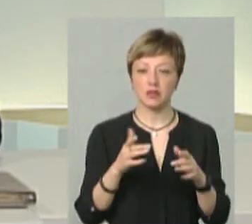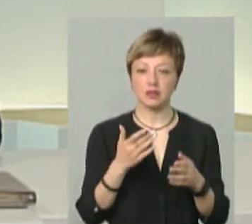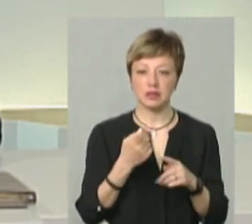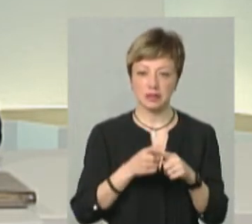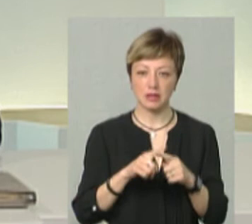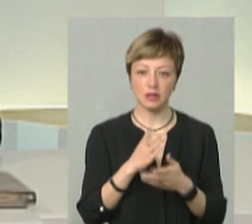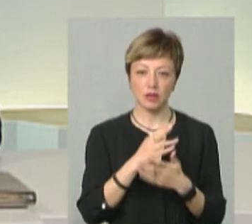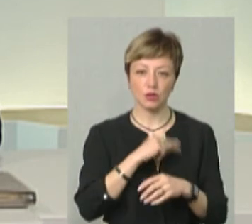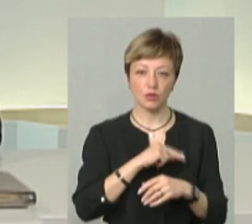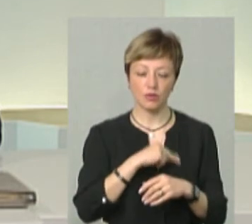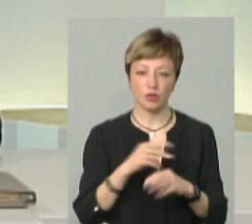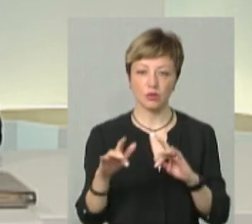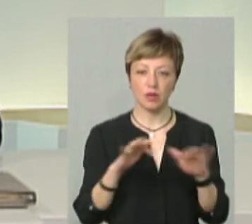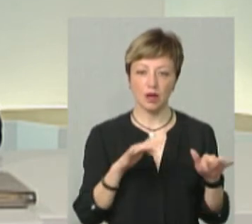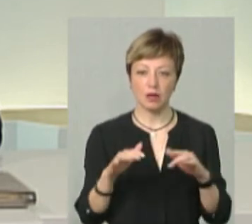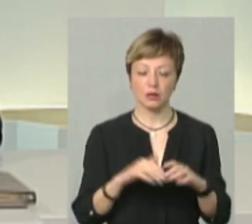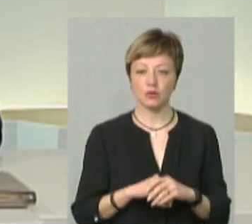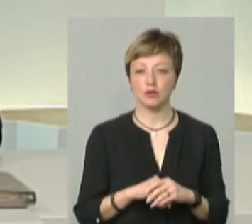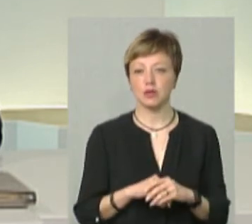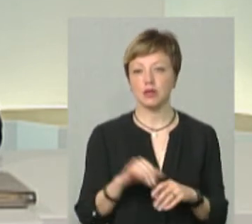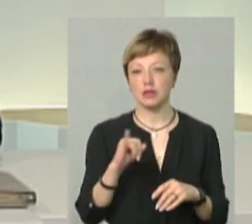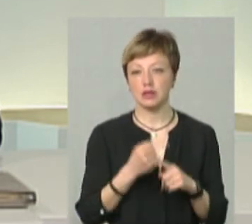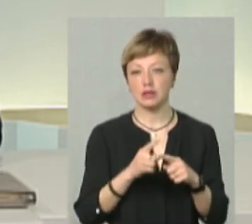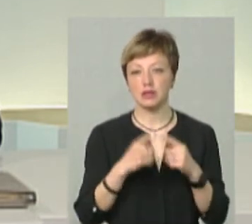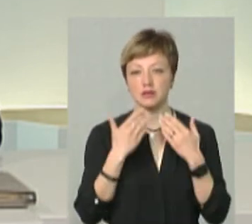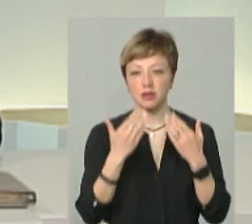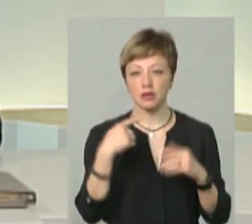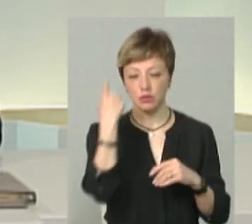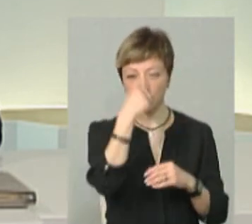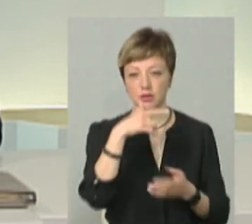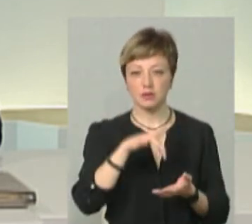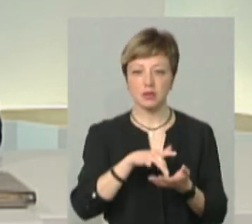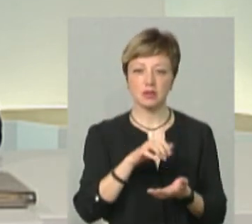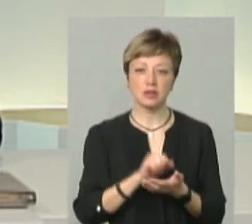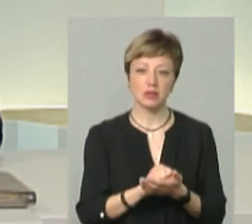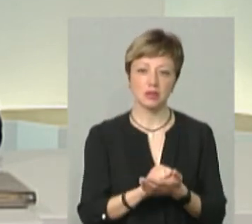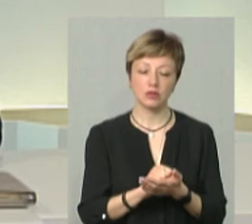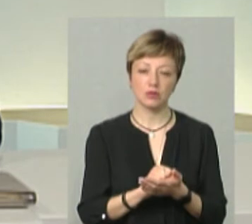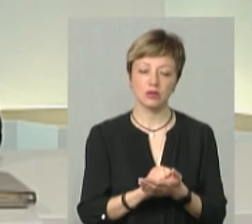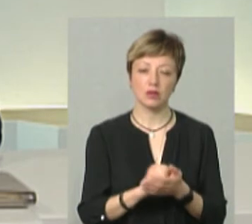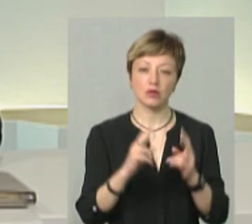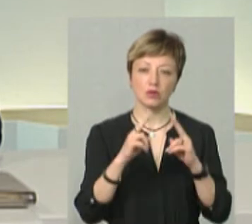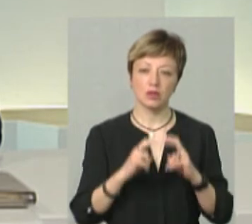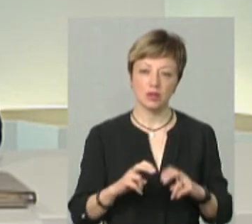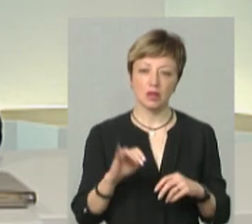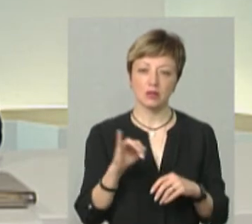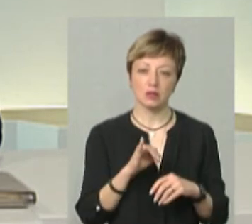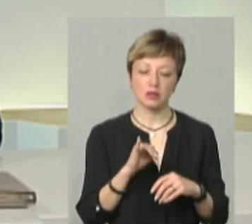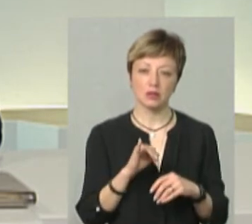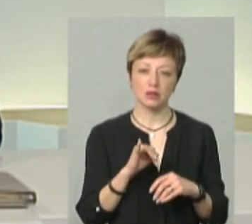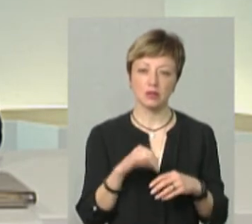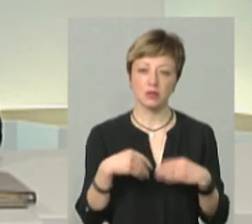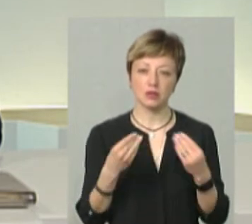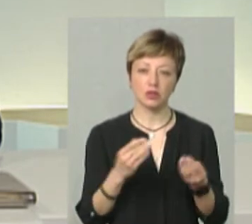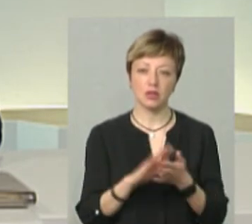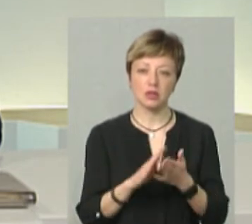є трудовою їхньою діяльністю. І це звертається особисто в центр зайнятості, це розглядається і призначається